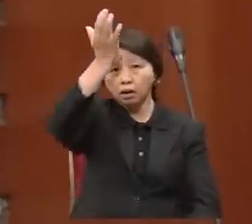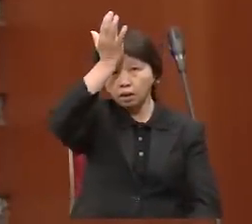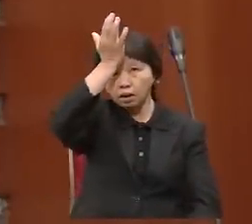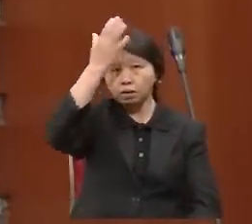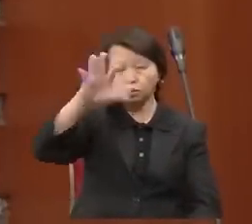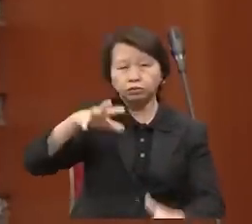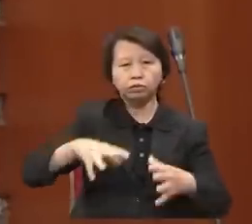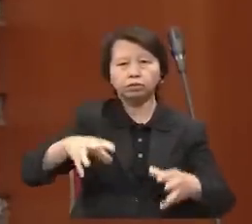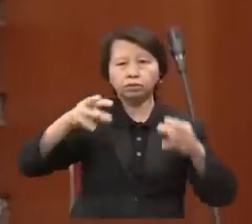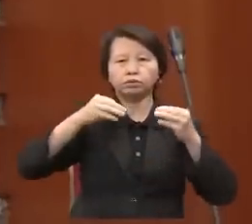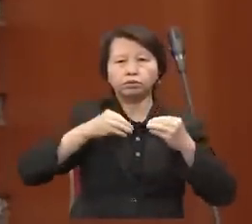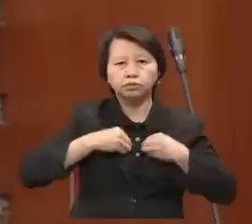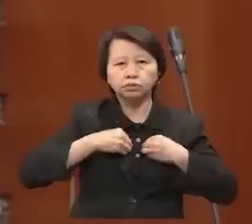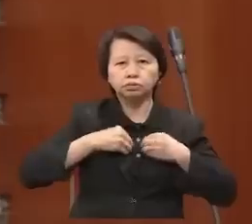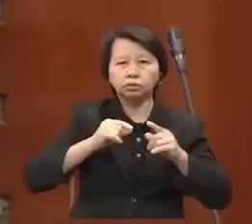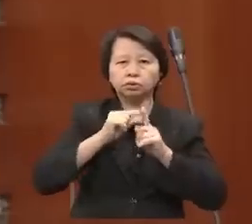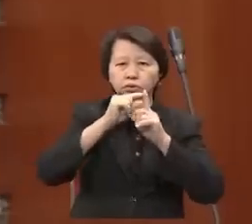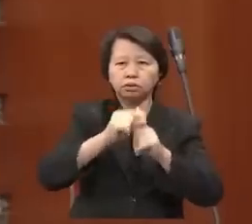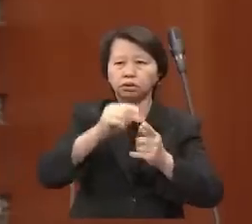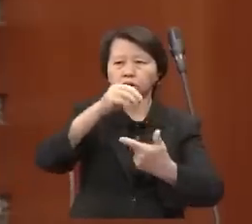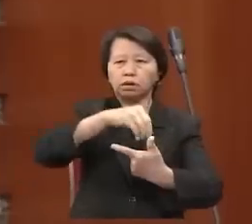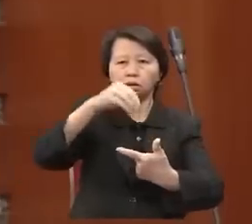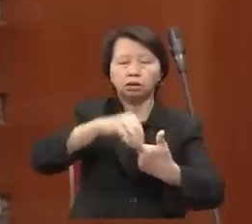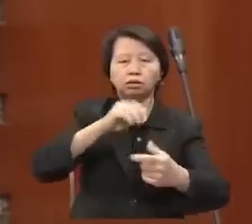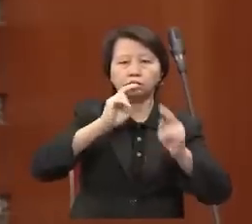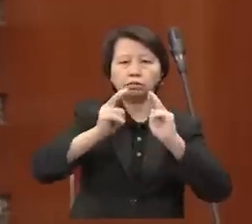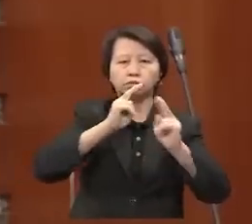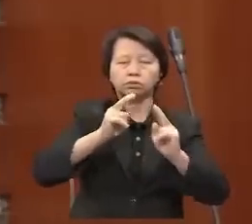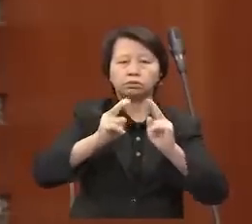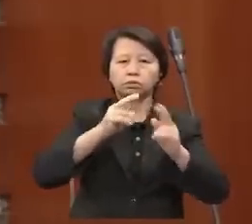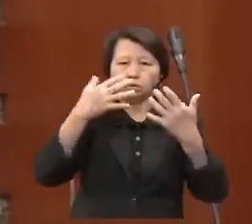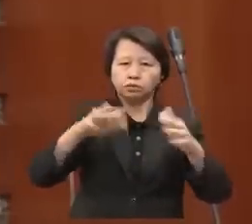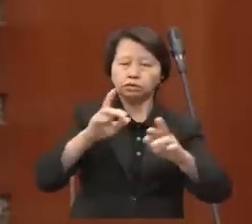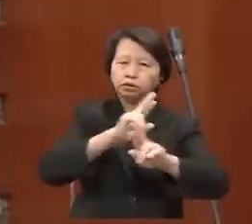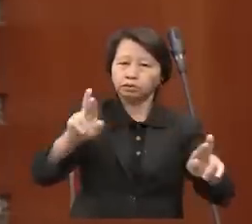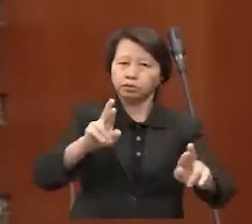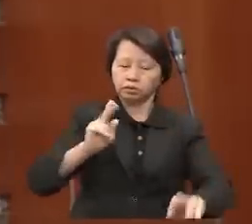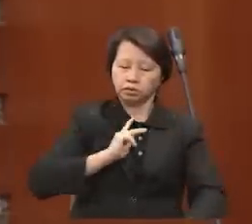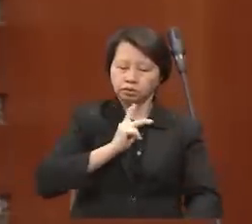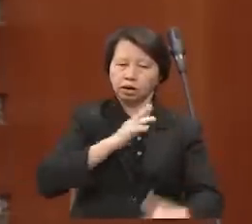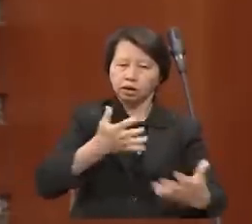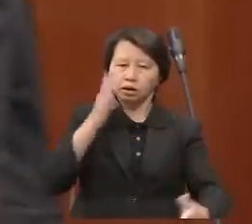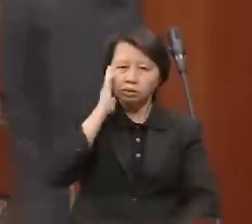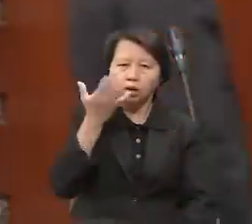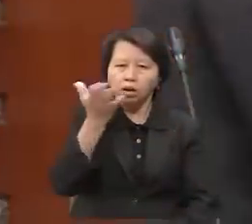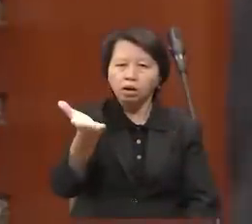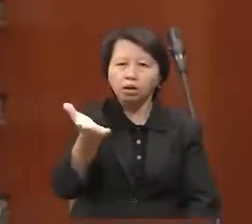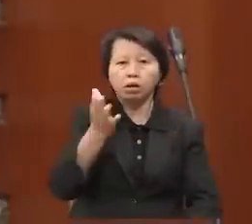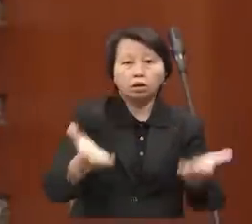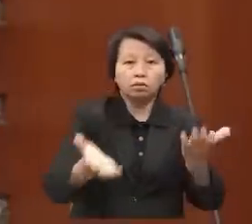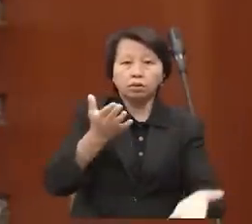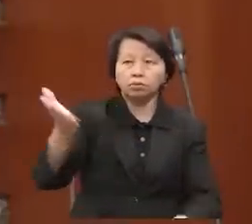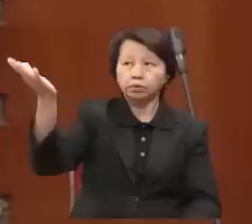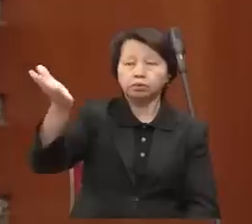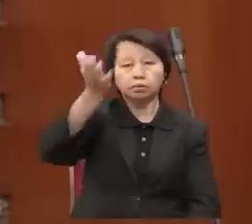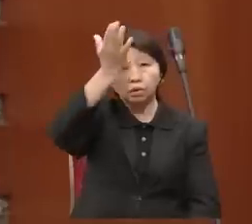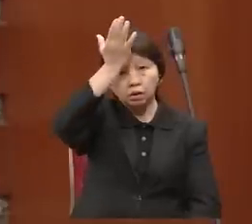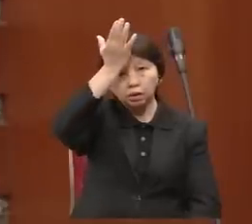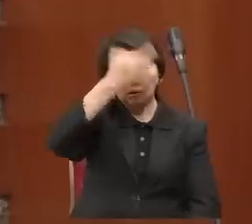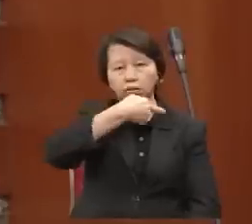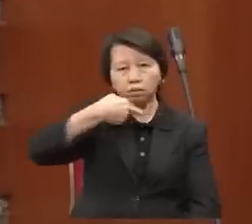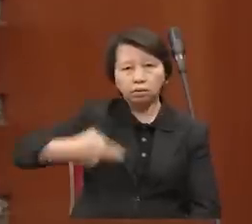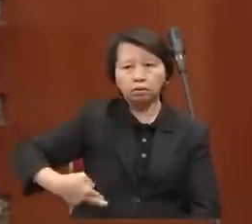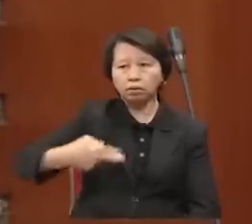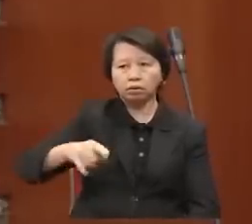telah menerima kenyataan ataupun ucapan titah yang telah disediakan oleh kabinet? Kemungkinan Duli Yang Maha Mulia Seri Paduka Baginda